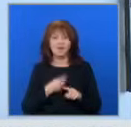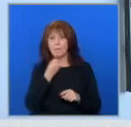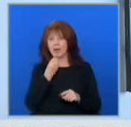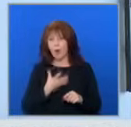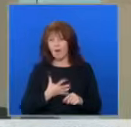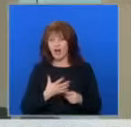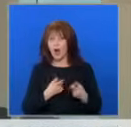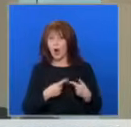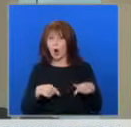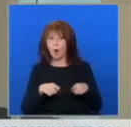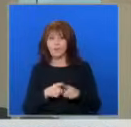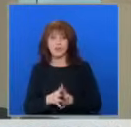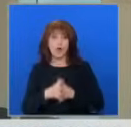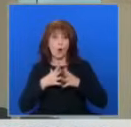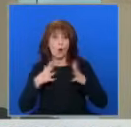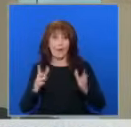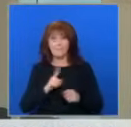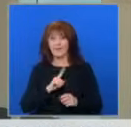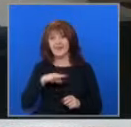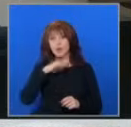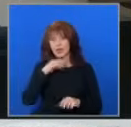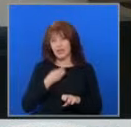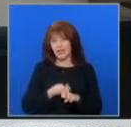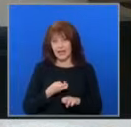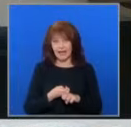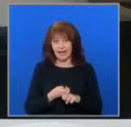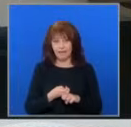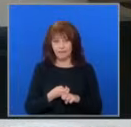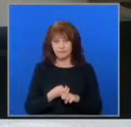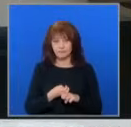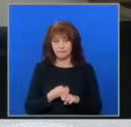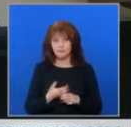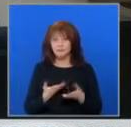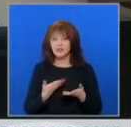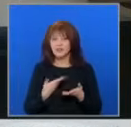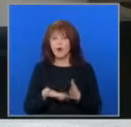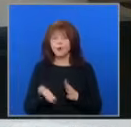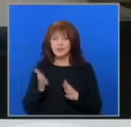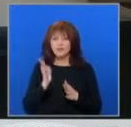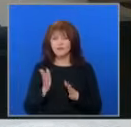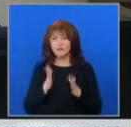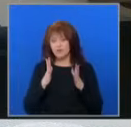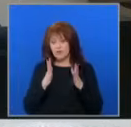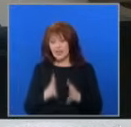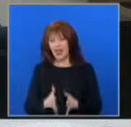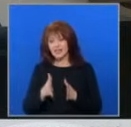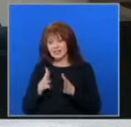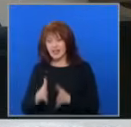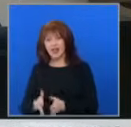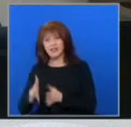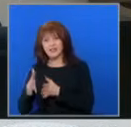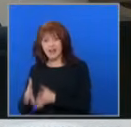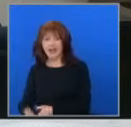са областите с най-голям недостиг на лекари. Ние отиваме все по-зле и по-зле от страна